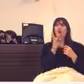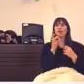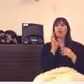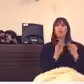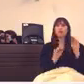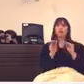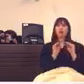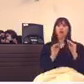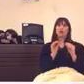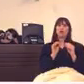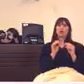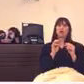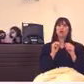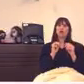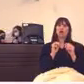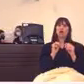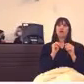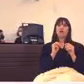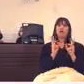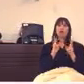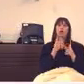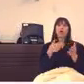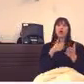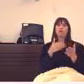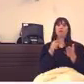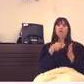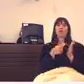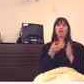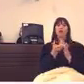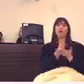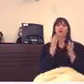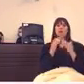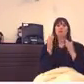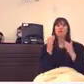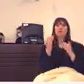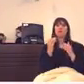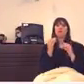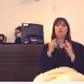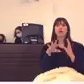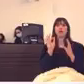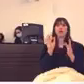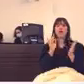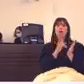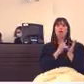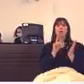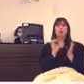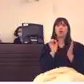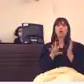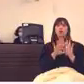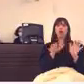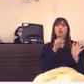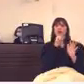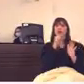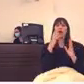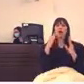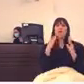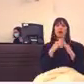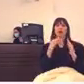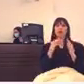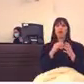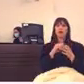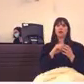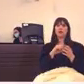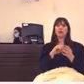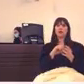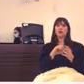מועדון מילה, ברור שהוא לא יוכל להמשיך שם כי זה חלק מהבית ספר ונמצא לו מקום, לא נשלח אף זקן הביתה, זה פעילות